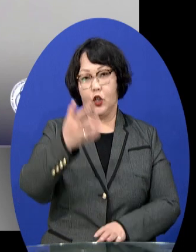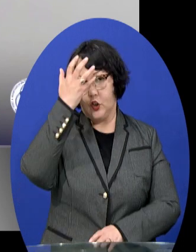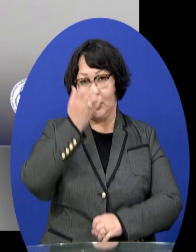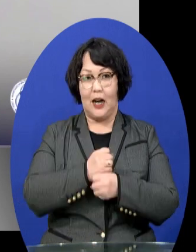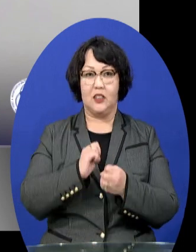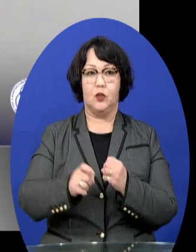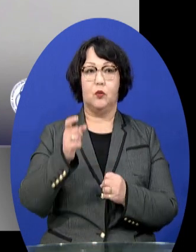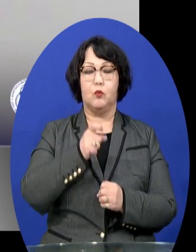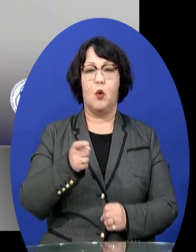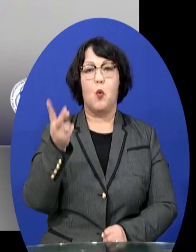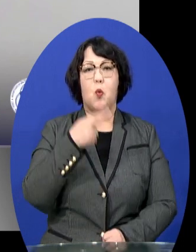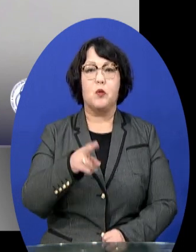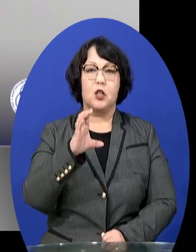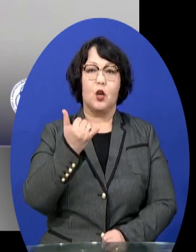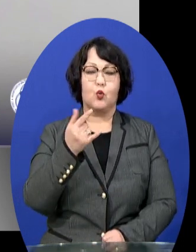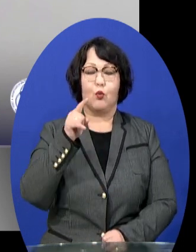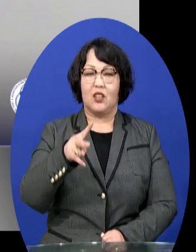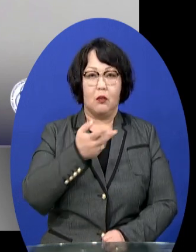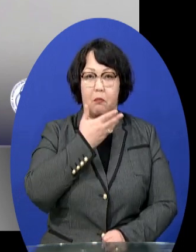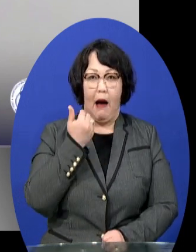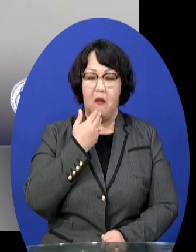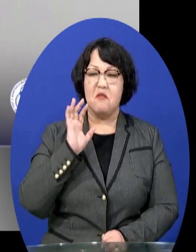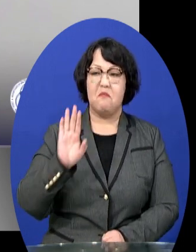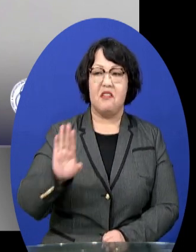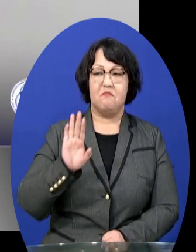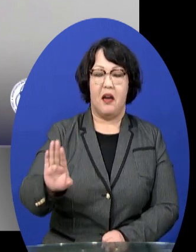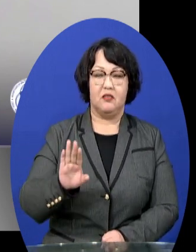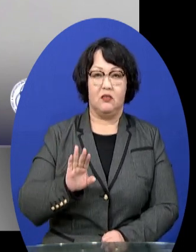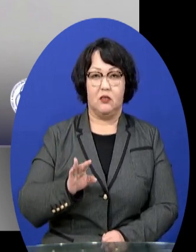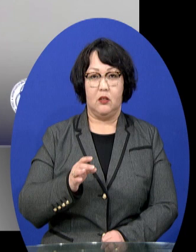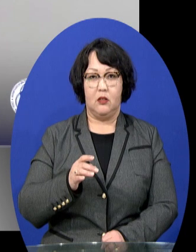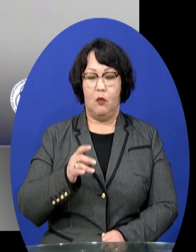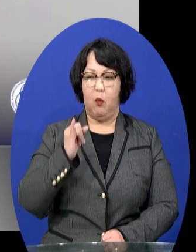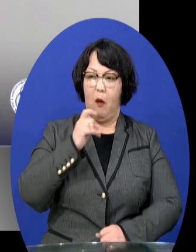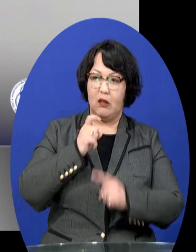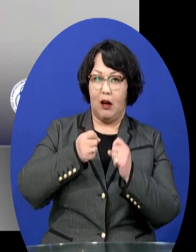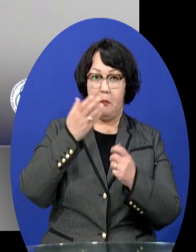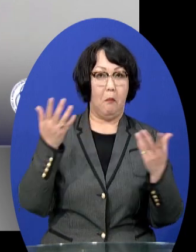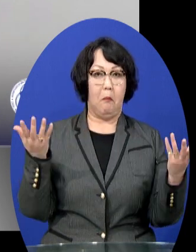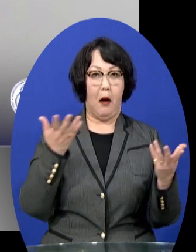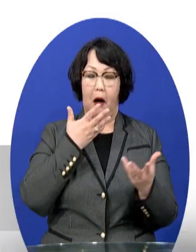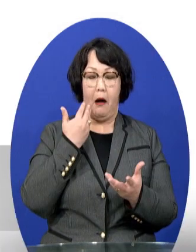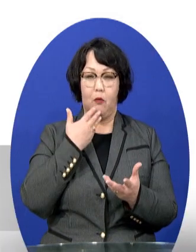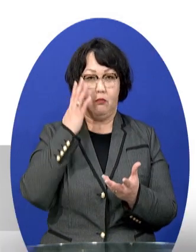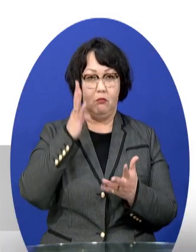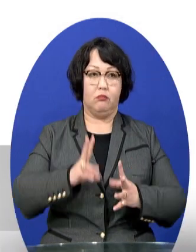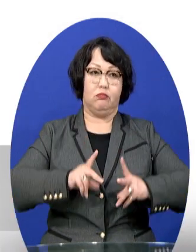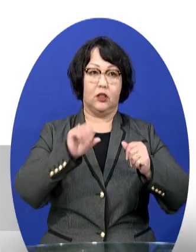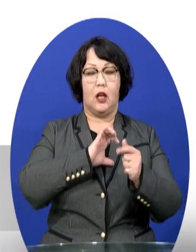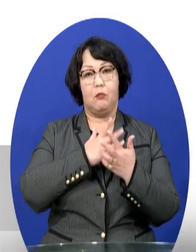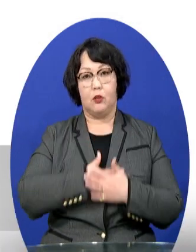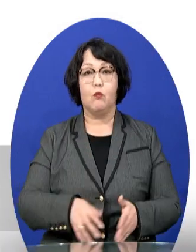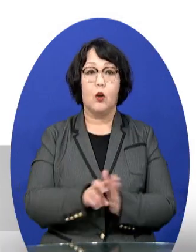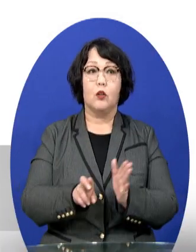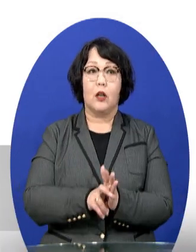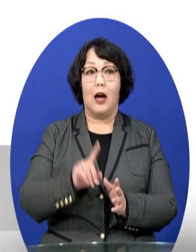суртал багаснаа. Хүлээлгэн хэрэгдүүлэлт багаснаа. Хүмүүсийн сэтгэл хангалуун байх нөхцөл бүрднэ. Энэ сарын